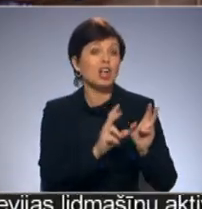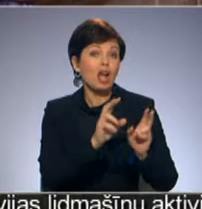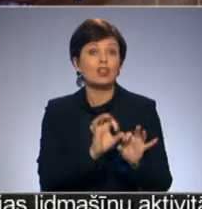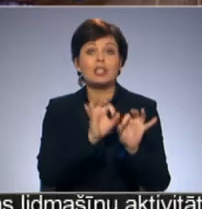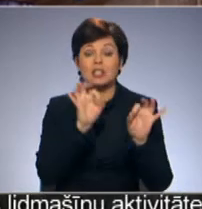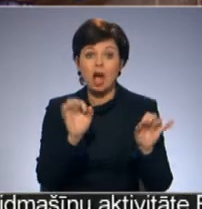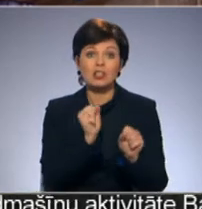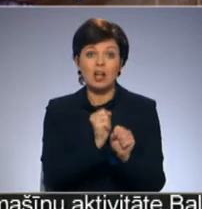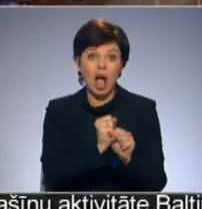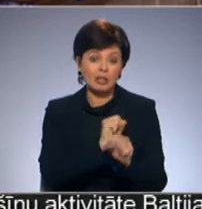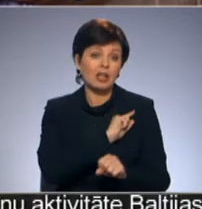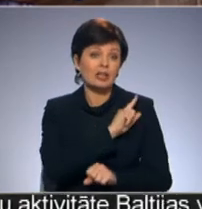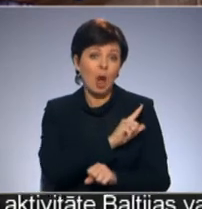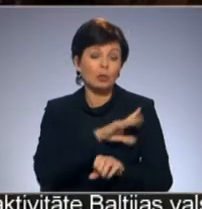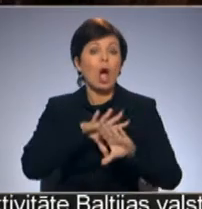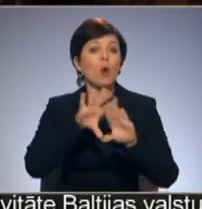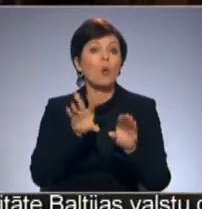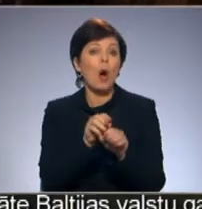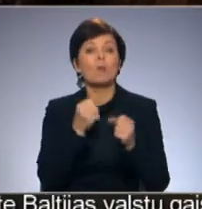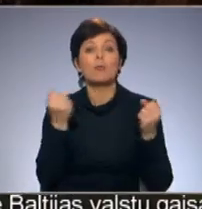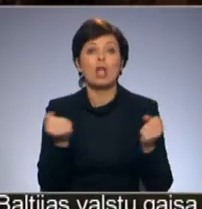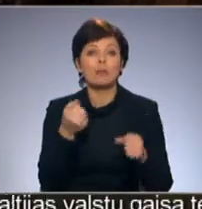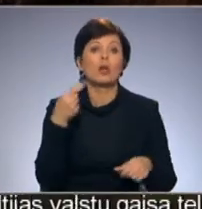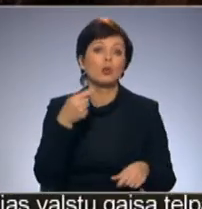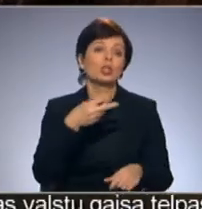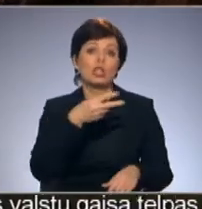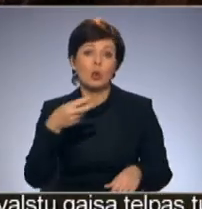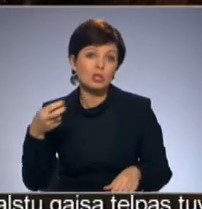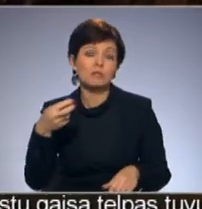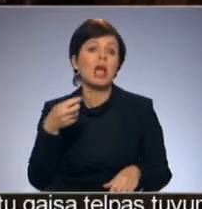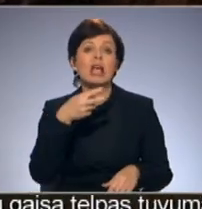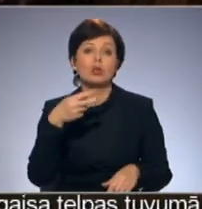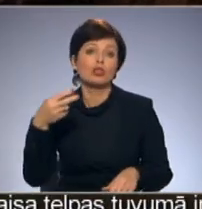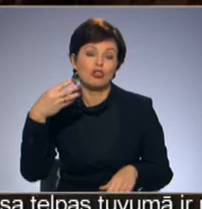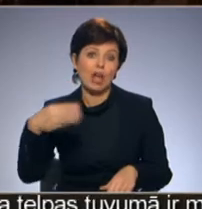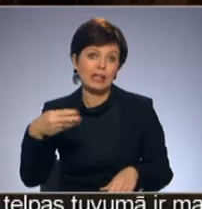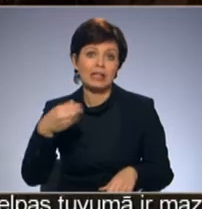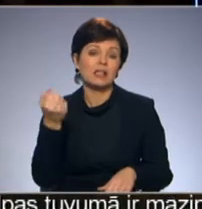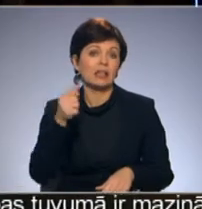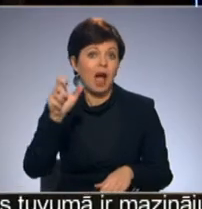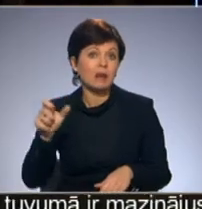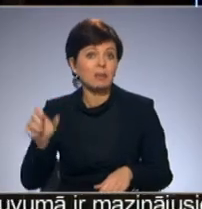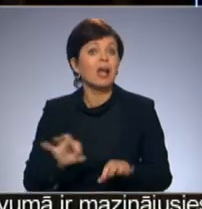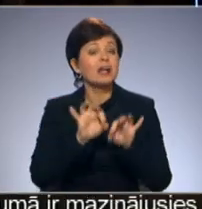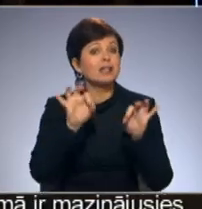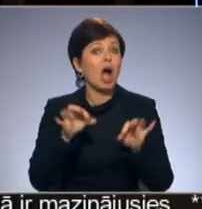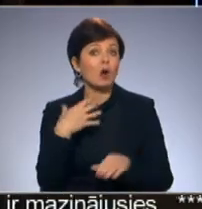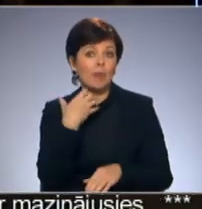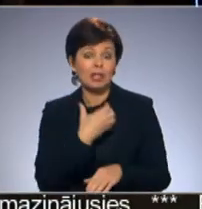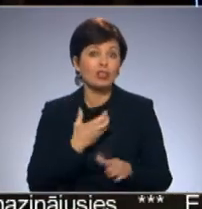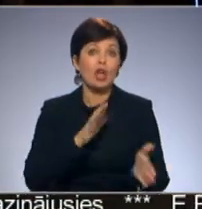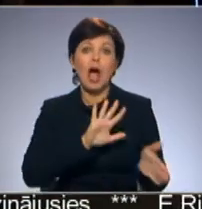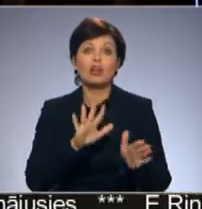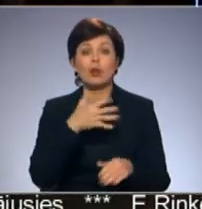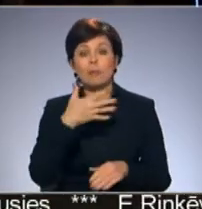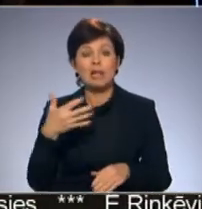strādāt ar pilnu jaudu, kopumā tiks nodarbināti 1200 līdz 1400 darbinieku. Sākumā būs nepieciešama aptuveni 500